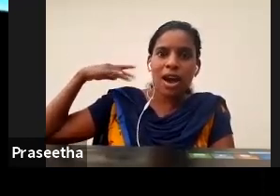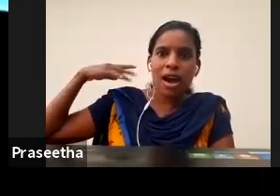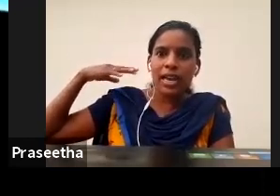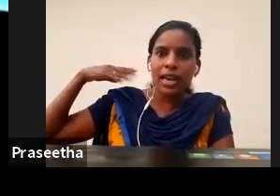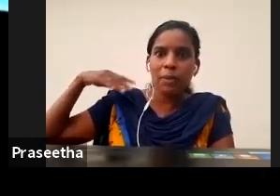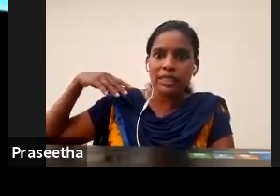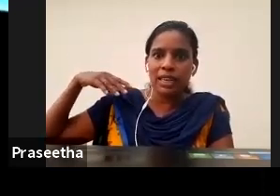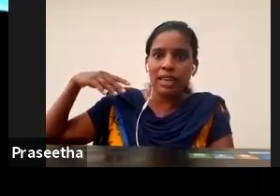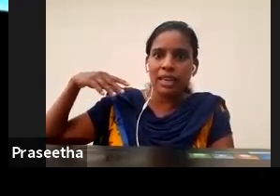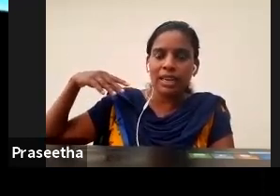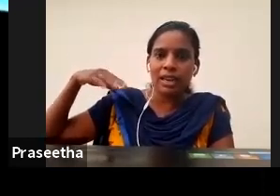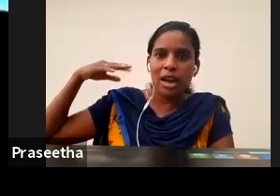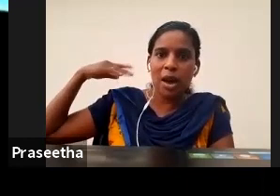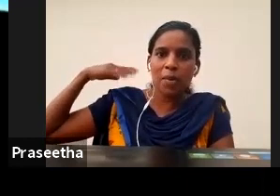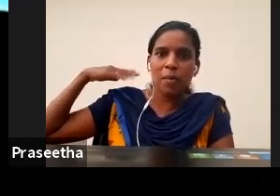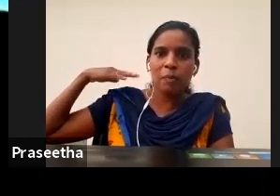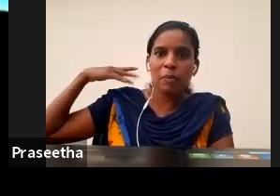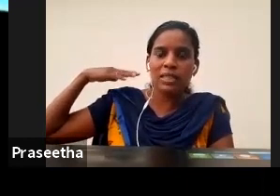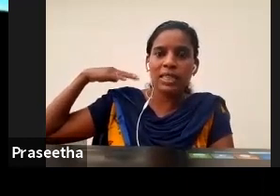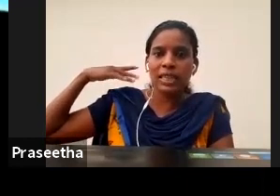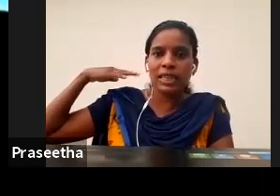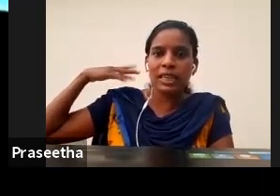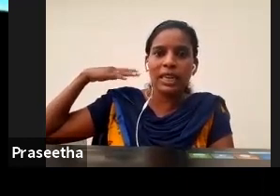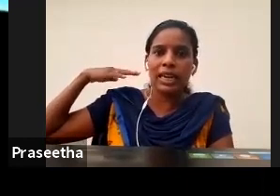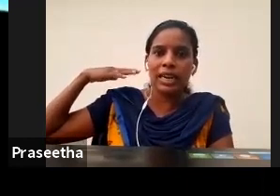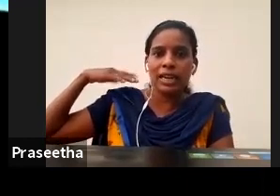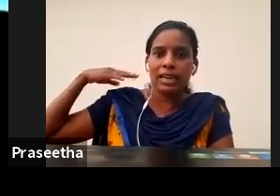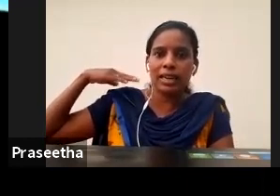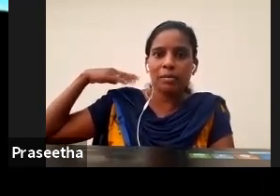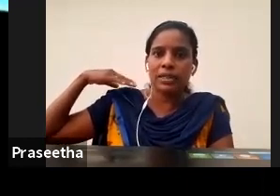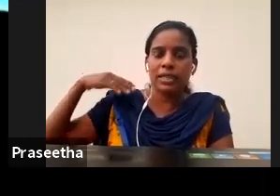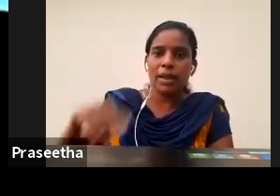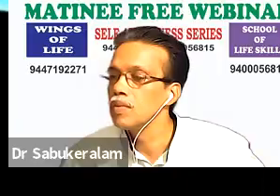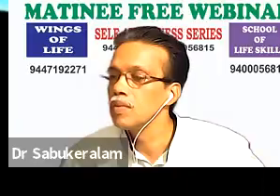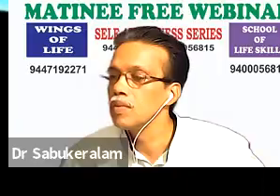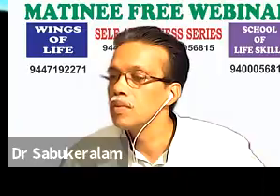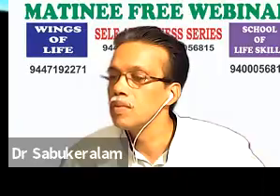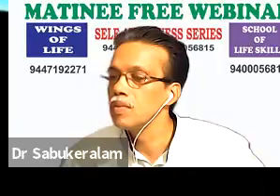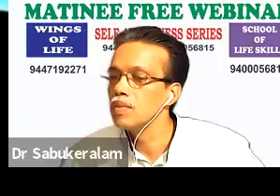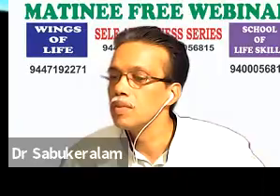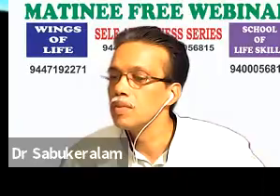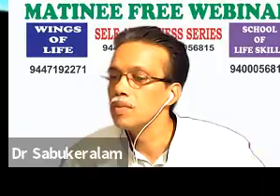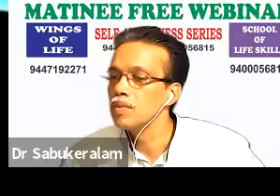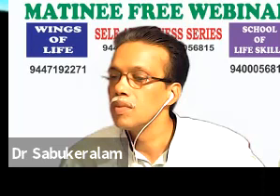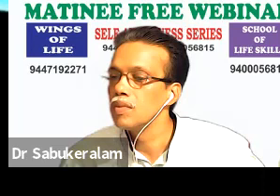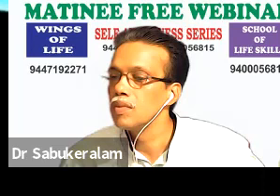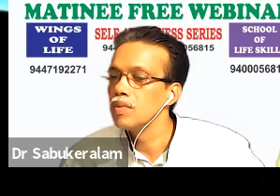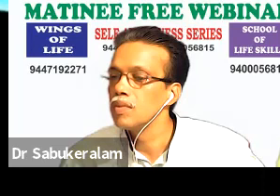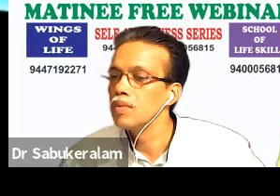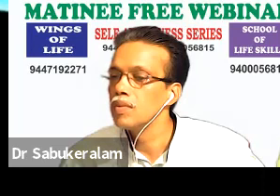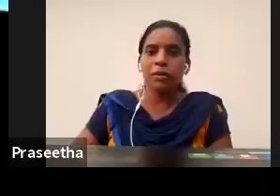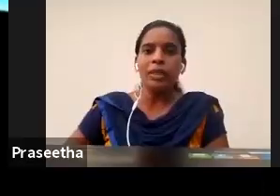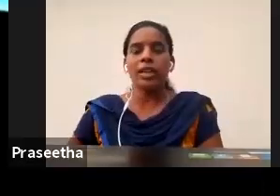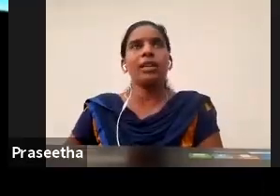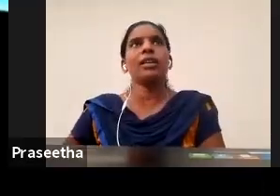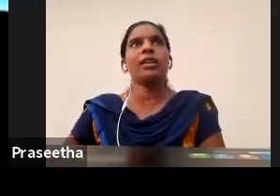അപ്പൊ ഇല പച്ചയല്ലേ അപ്പൊ പച്ച നിറത്തിന് ഇങ്ങനെയും കാണിക്കാറുണ്ട് പച്ച പിന്നെ മഞ്ഞ നമ്മൾ ഇങ്ങനെ